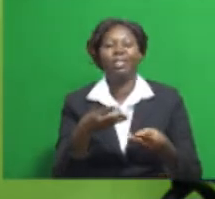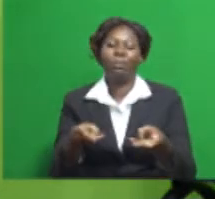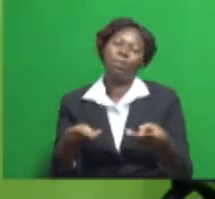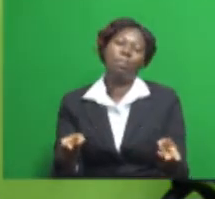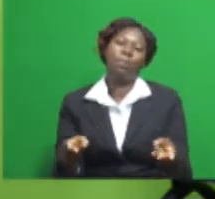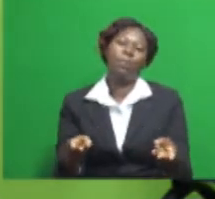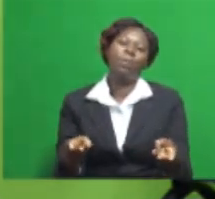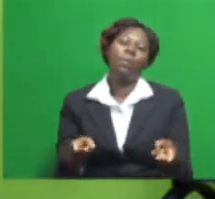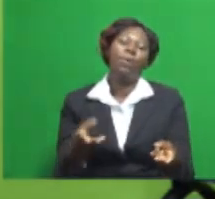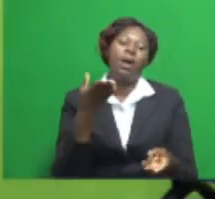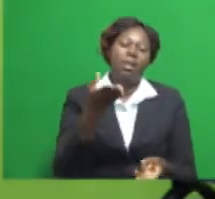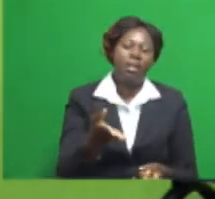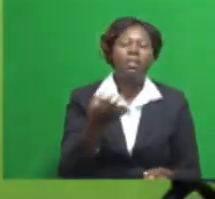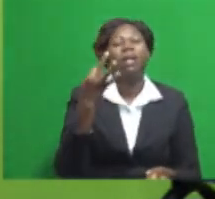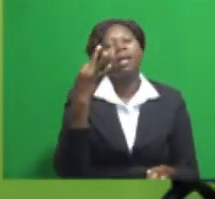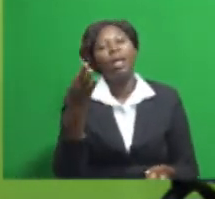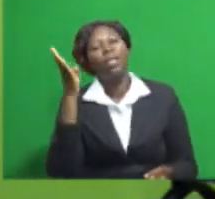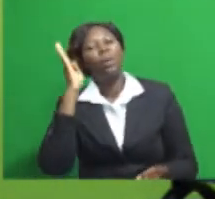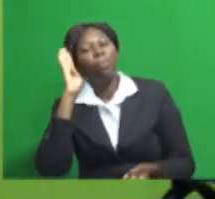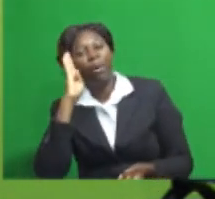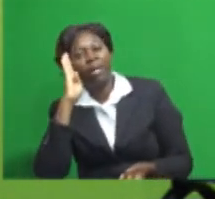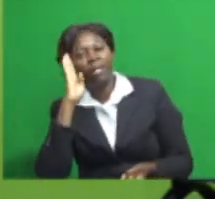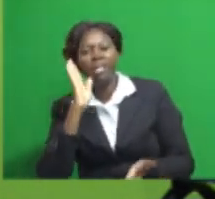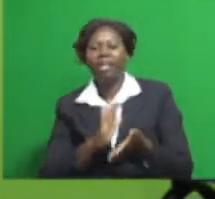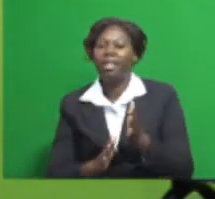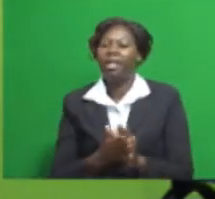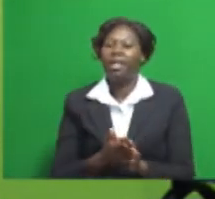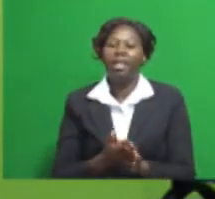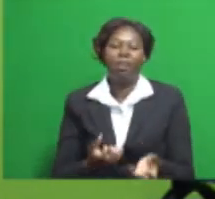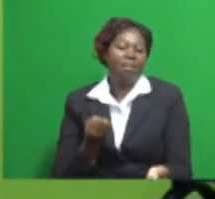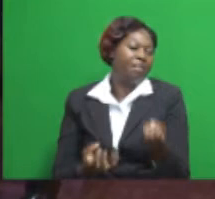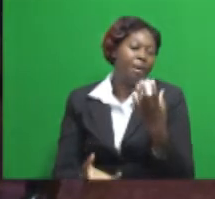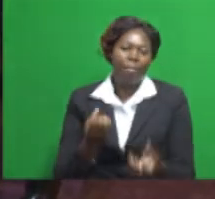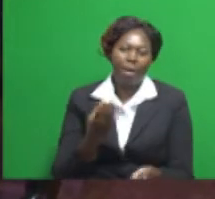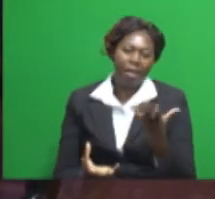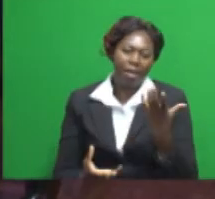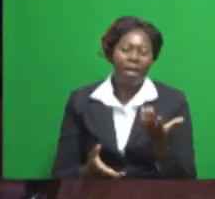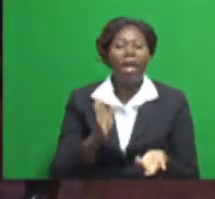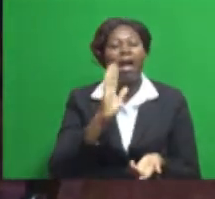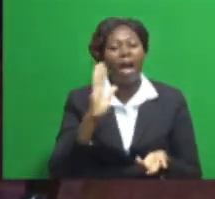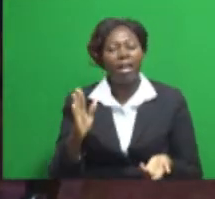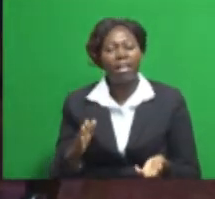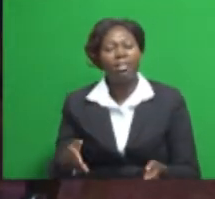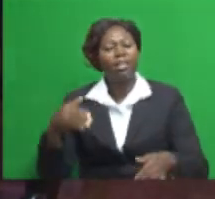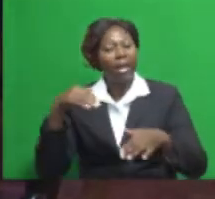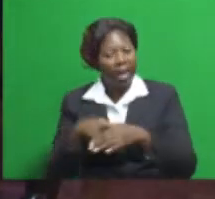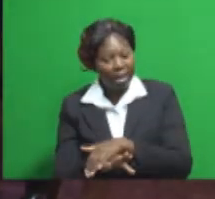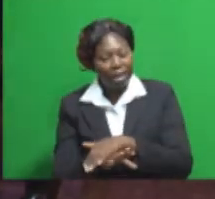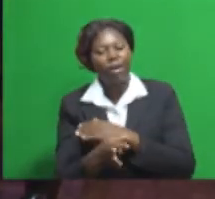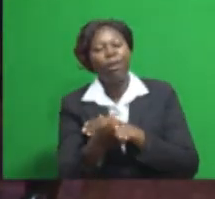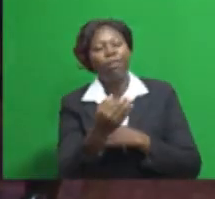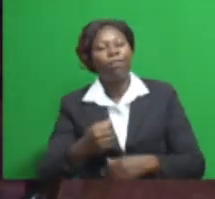ndana Shadrack zvikanzi vamwe vakatiza minondo inopinza ihondo dzaiwimwedzi muBhaibheri hanzi vamwe